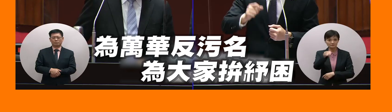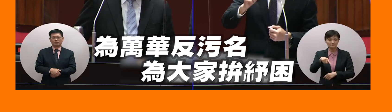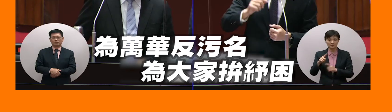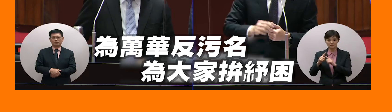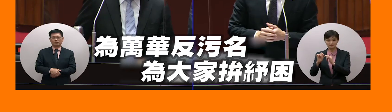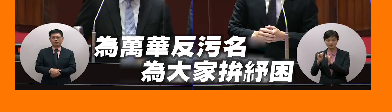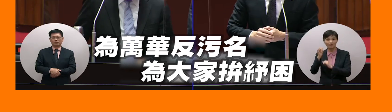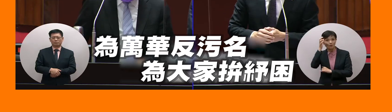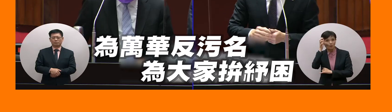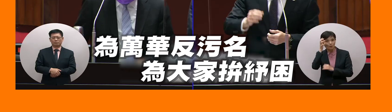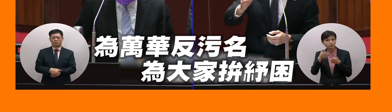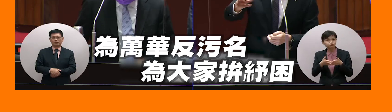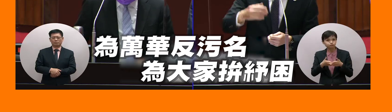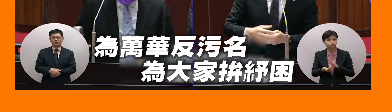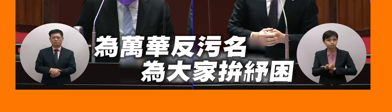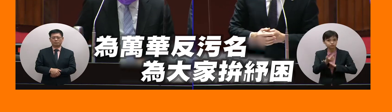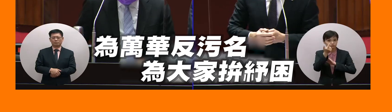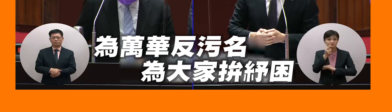我